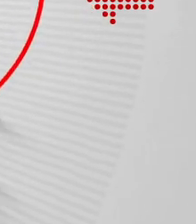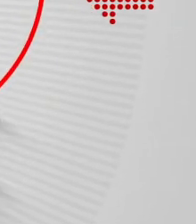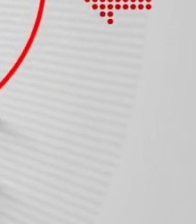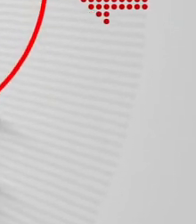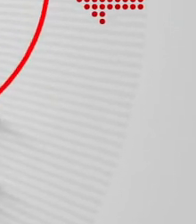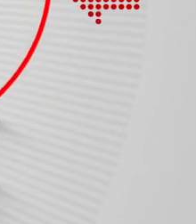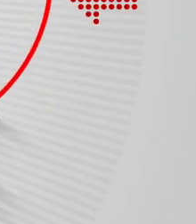ol